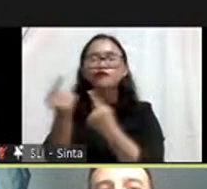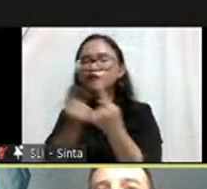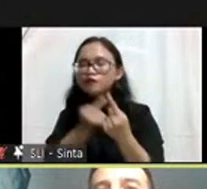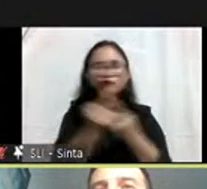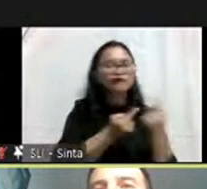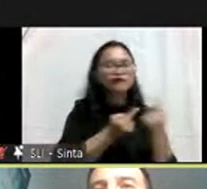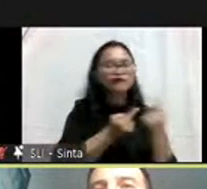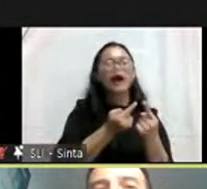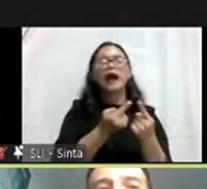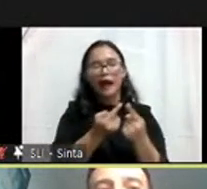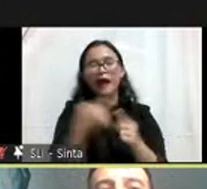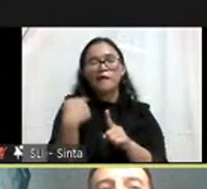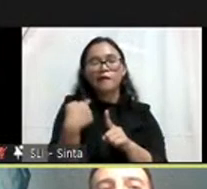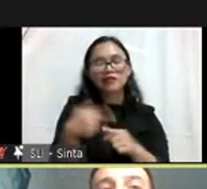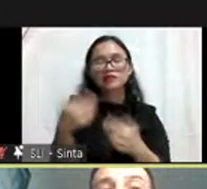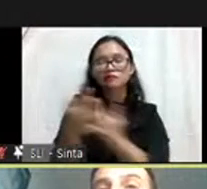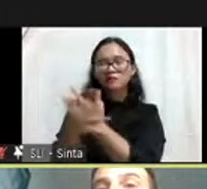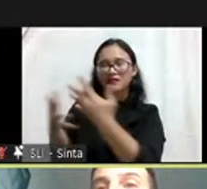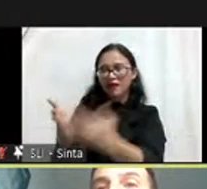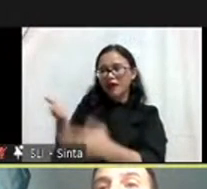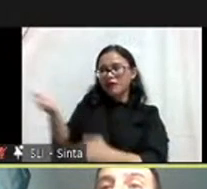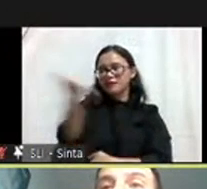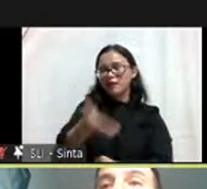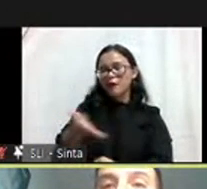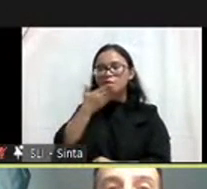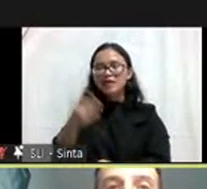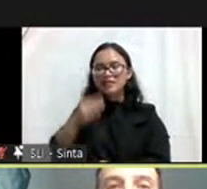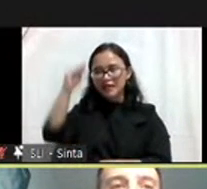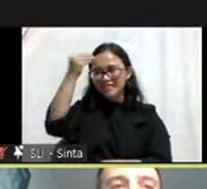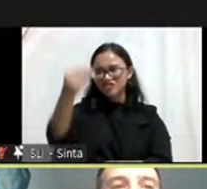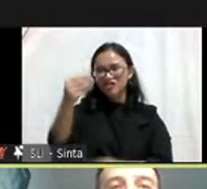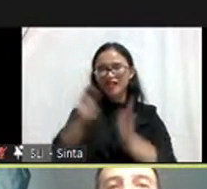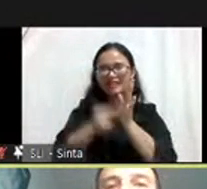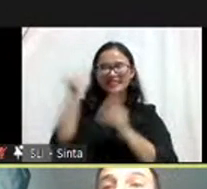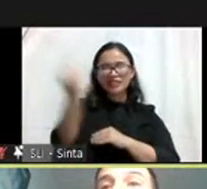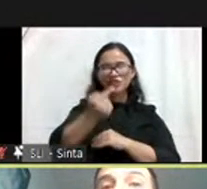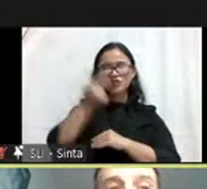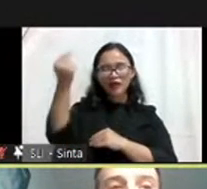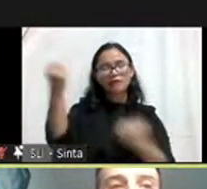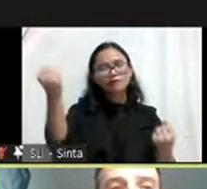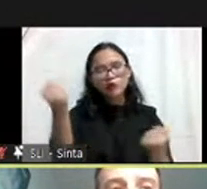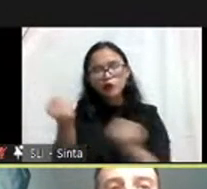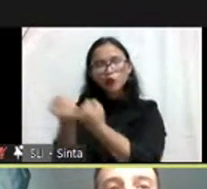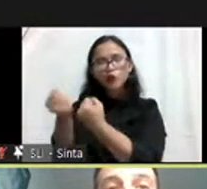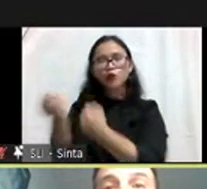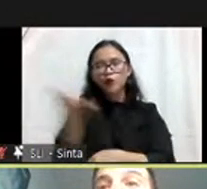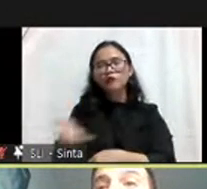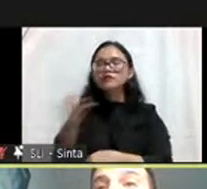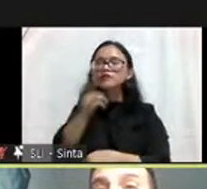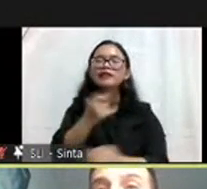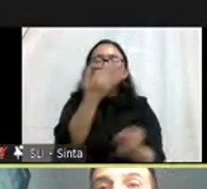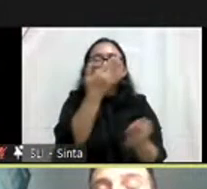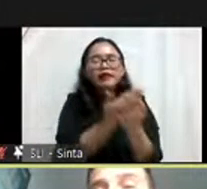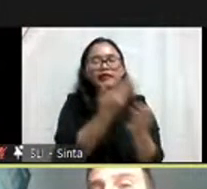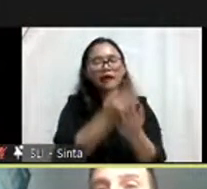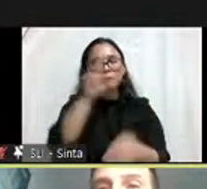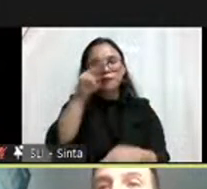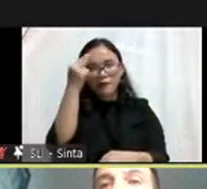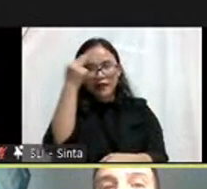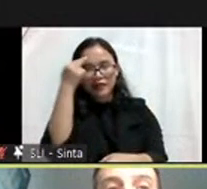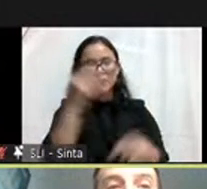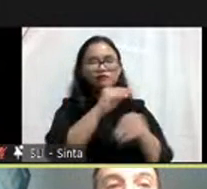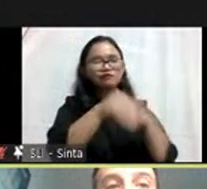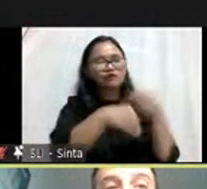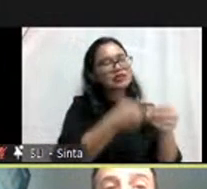dari sudut pandang masyarakat sipil rencana aksi nasional juga bisa mendukung meminta pemerintah maupun bisnis Bertanggung